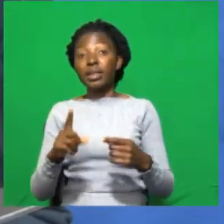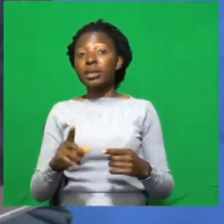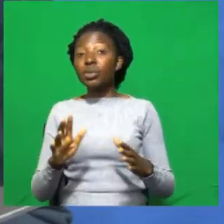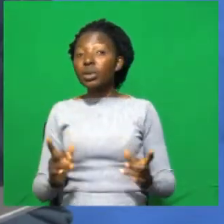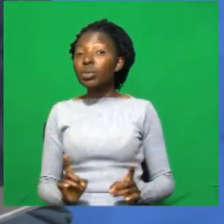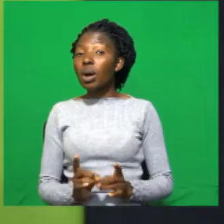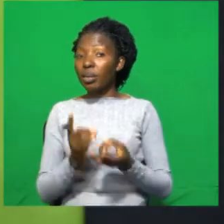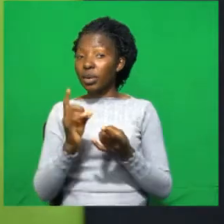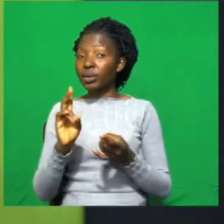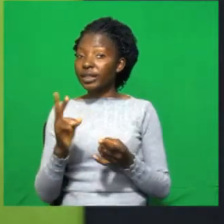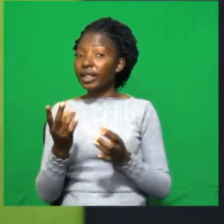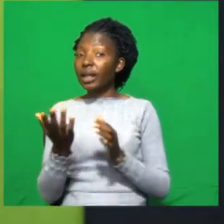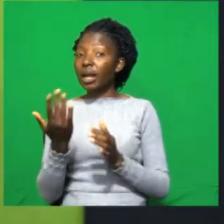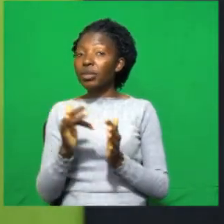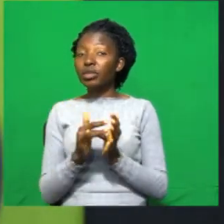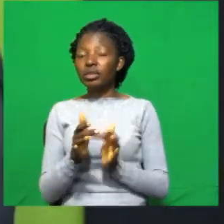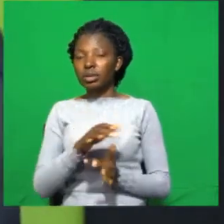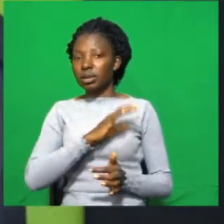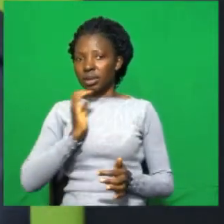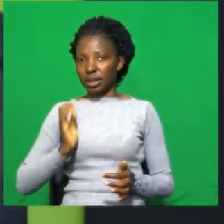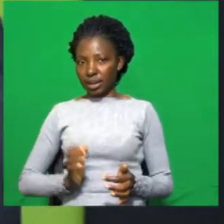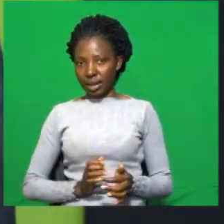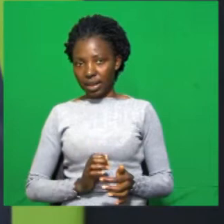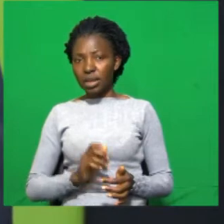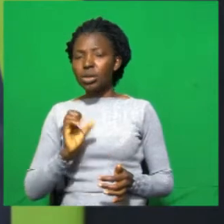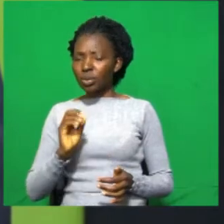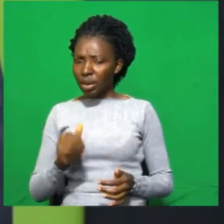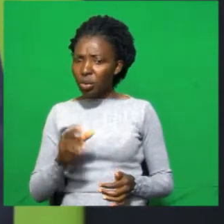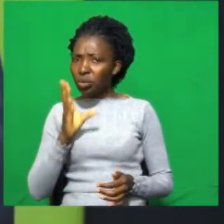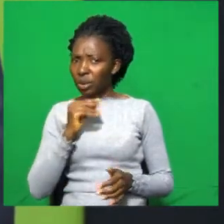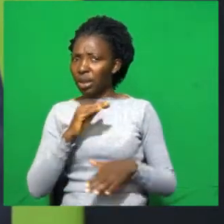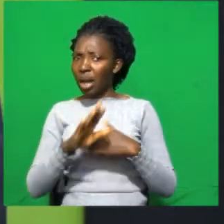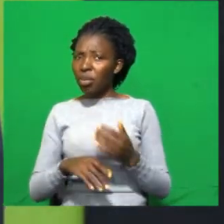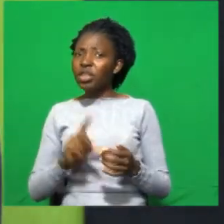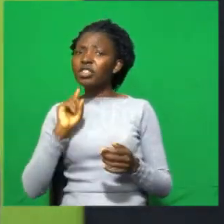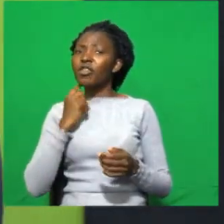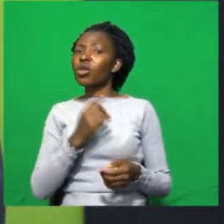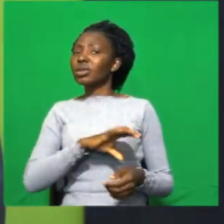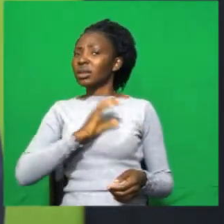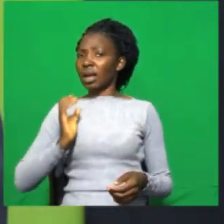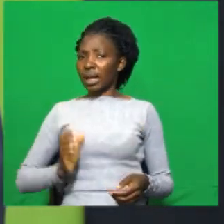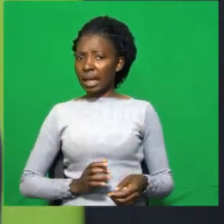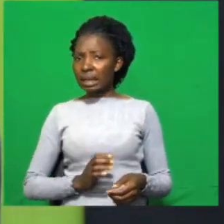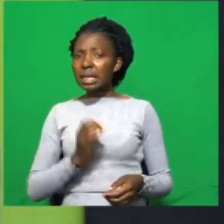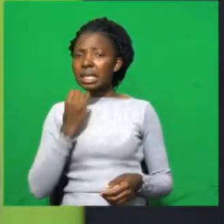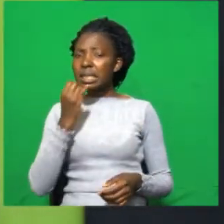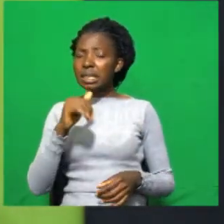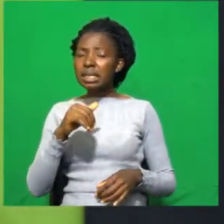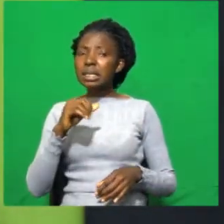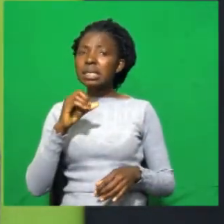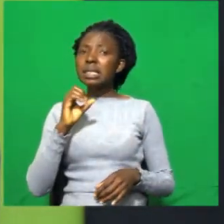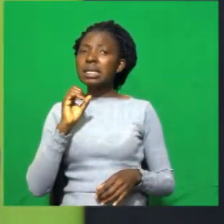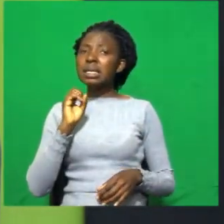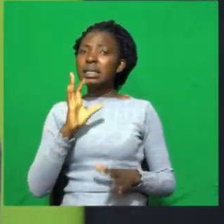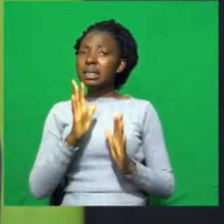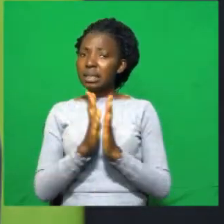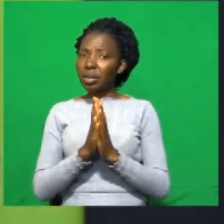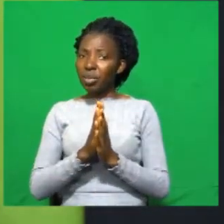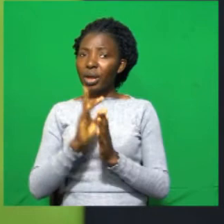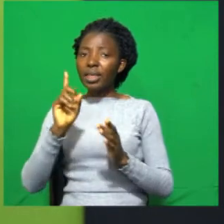maitikiro esecond coming. Saka tichidzokai kuna Antikristu. Kwatanzwa nyaya yekunzi ari mutemberi ichavakwa